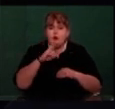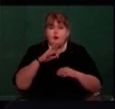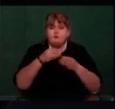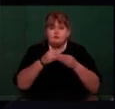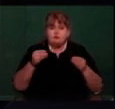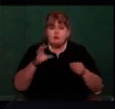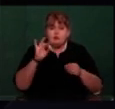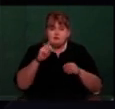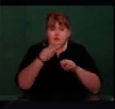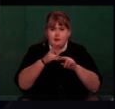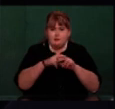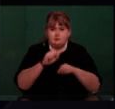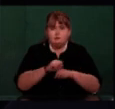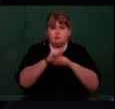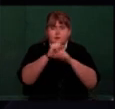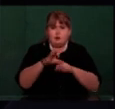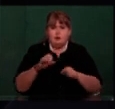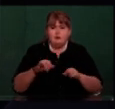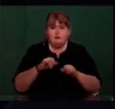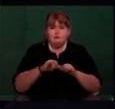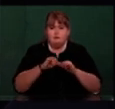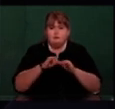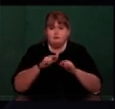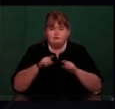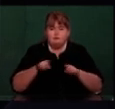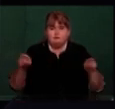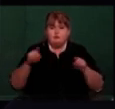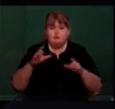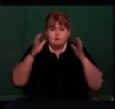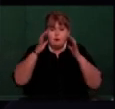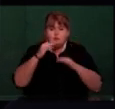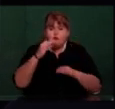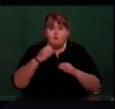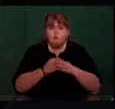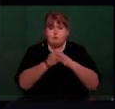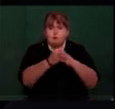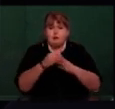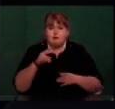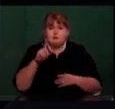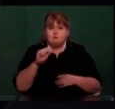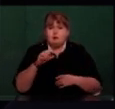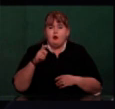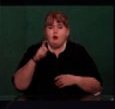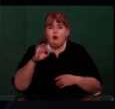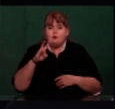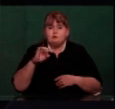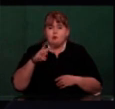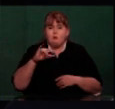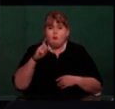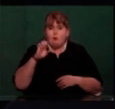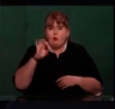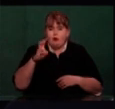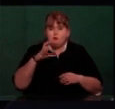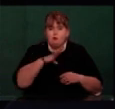Из-за этих выступлений и активизации исламского фундаментализма Хосни Мубарак в 2011 году